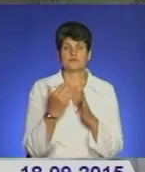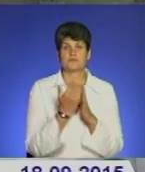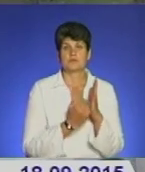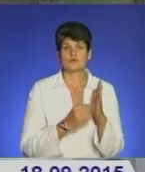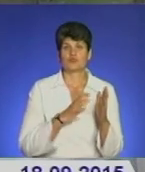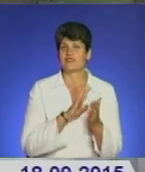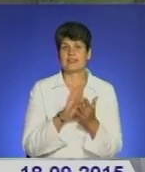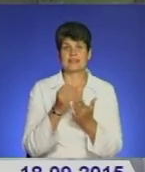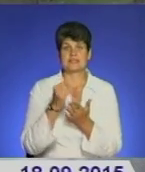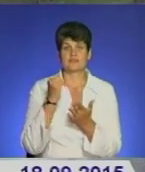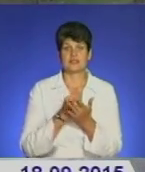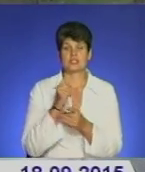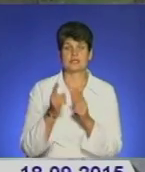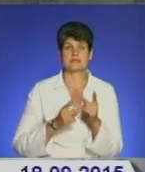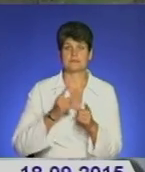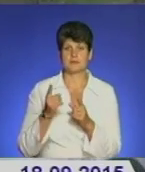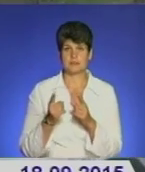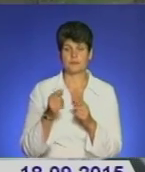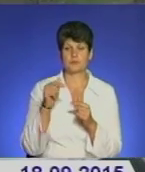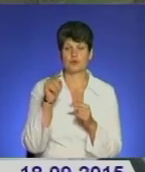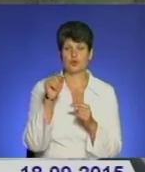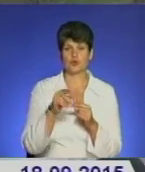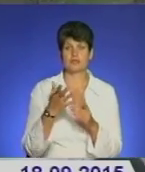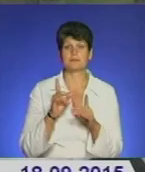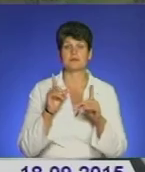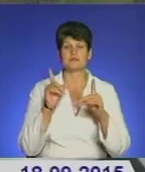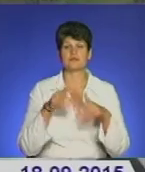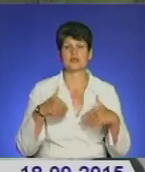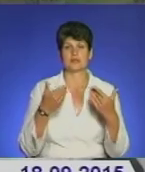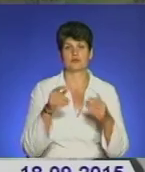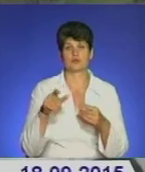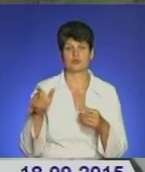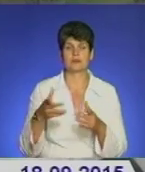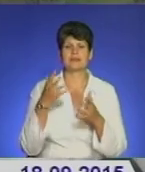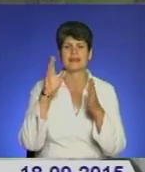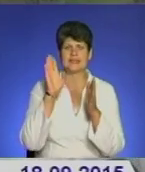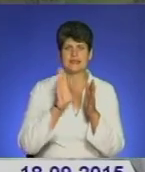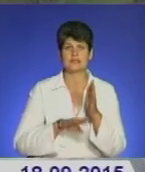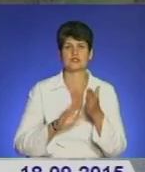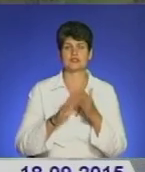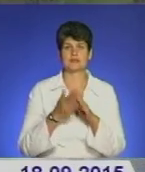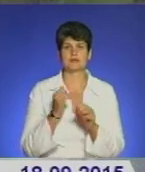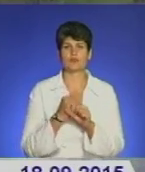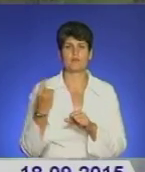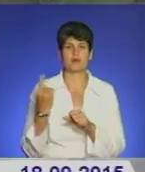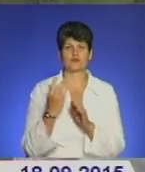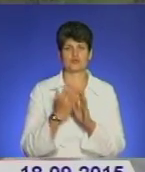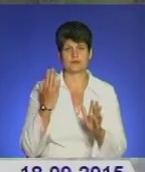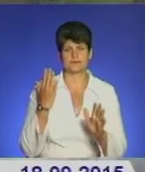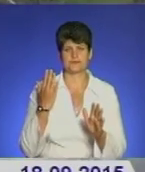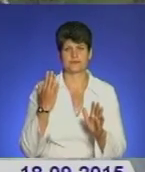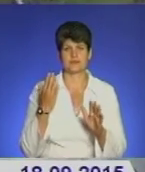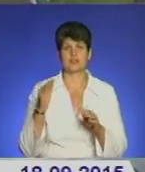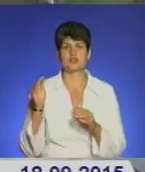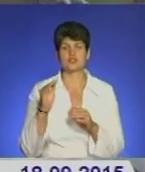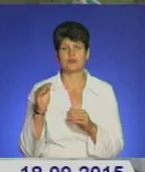був не затверджений, який змінений. Тобто, по мірі того, як звертаються люди, по мірі тих об'їздів, які проводяться, там, де є гірший стан, там робиться в першу чергу. Це, зокрема, і вулиця